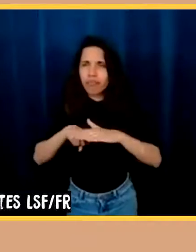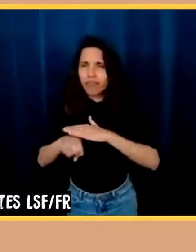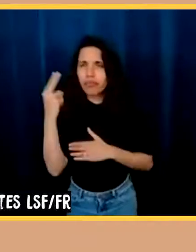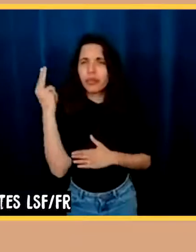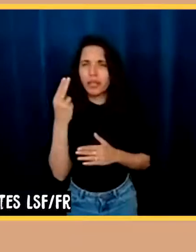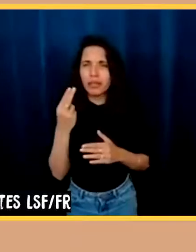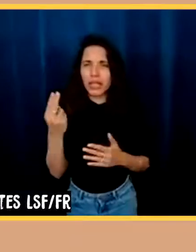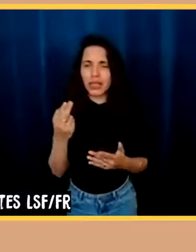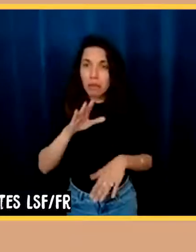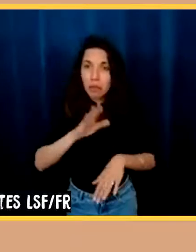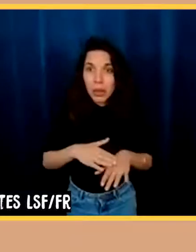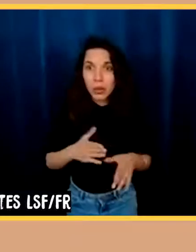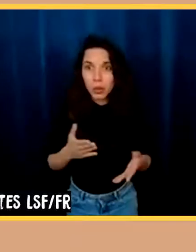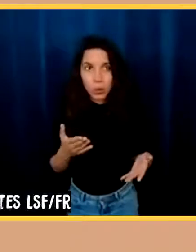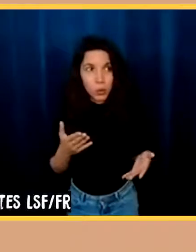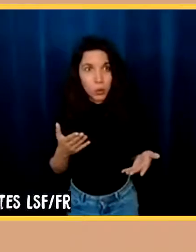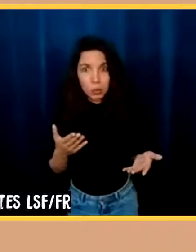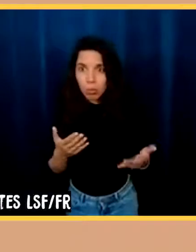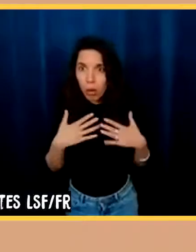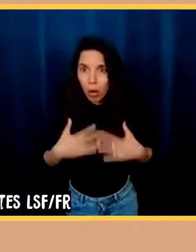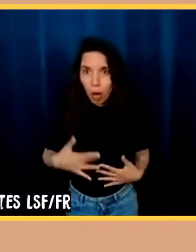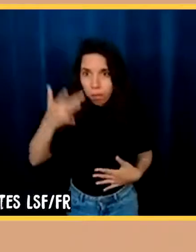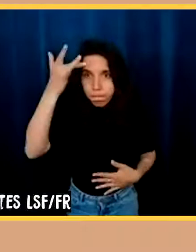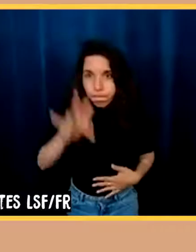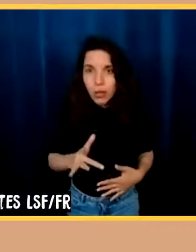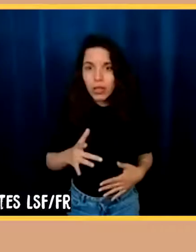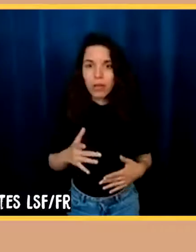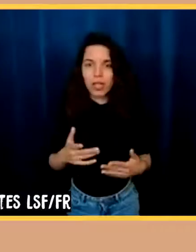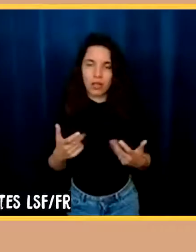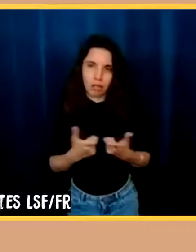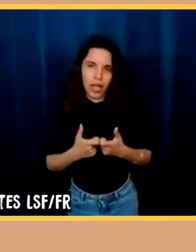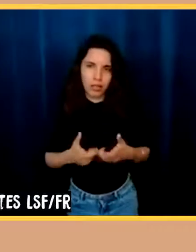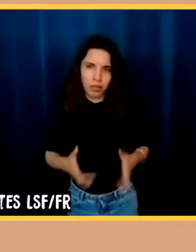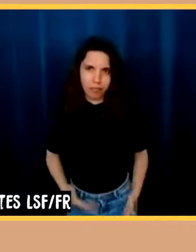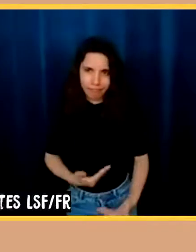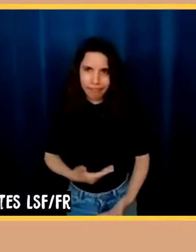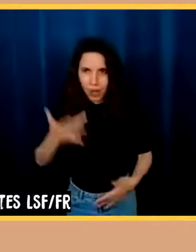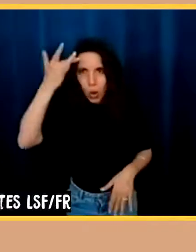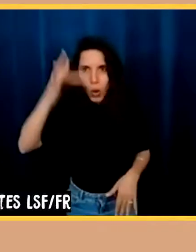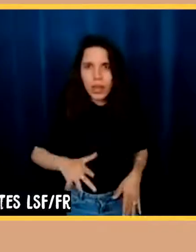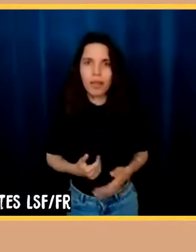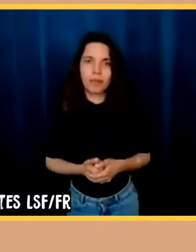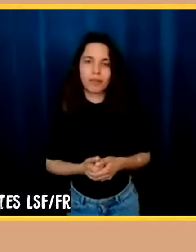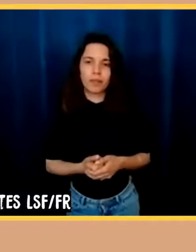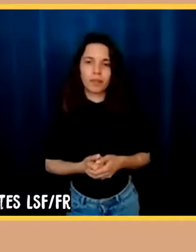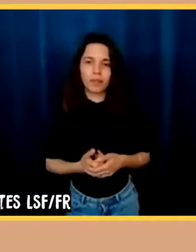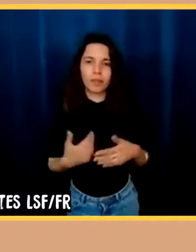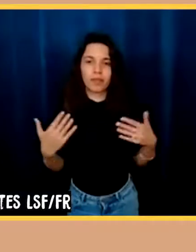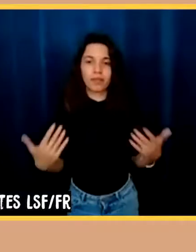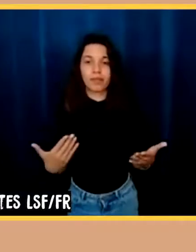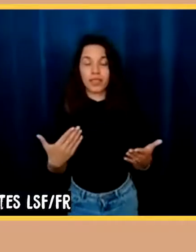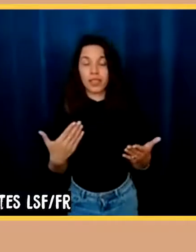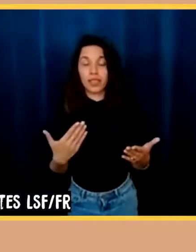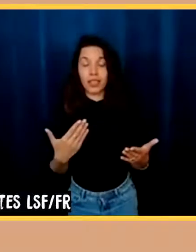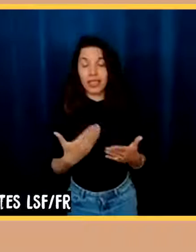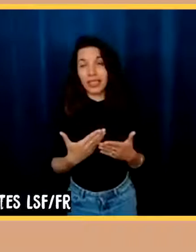et méconnaître son corps et notamment ses parties génitales. Et là, on va voir qu'il y a